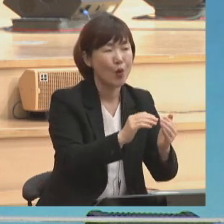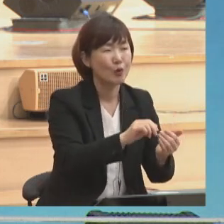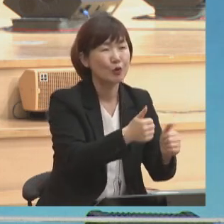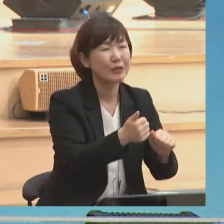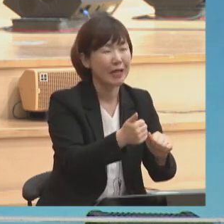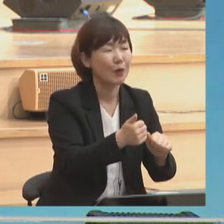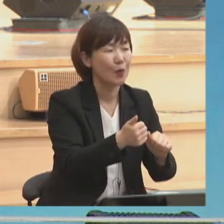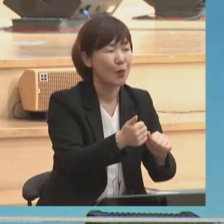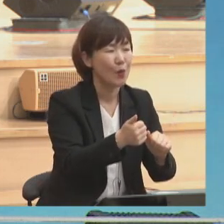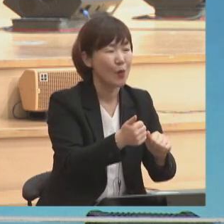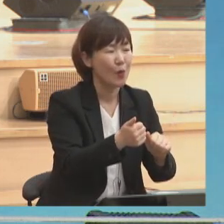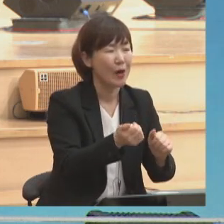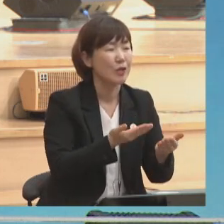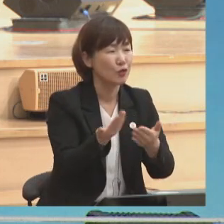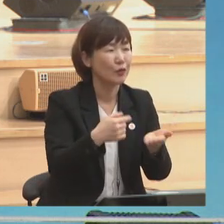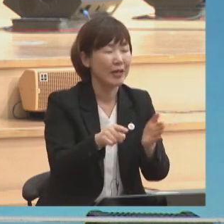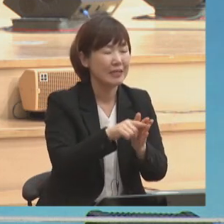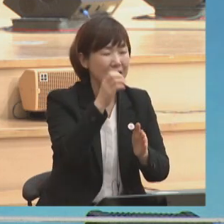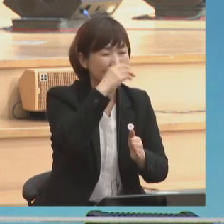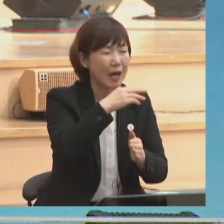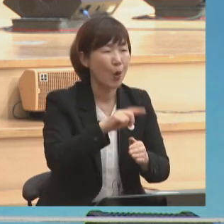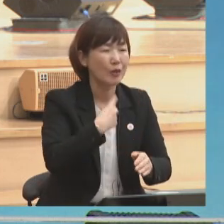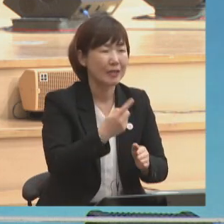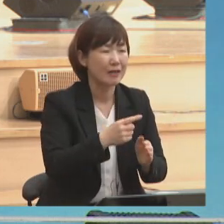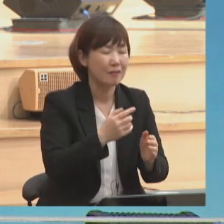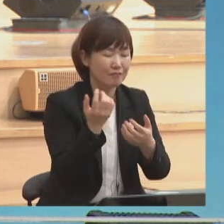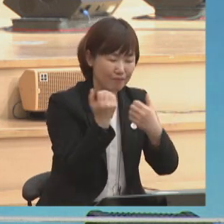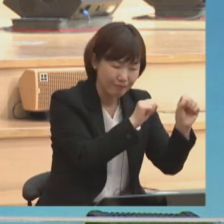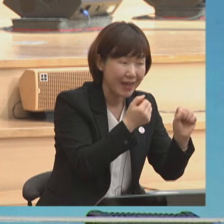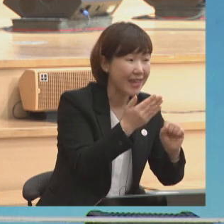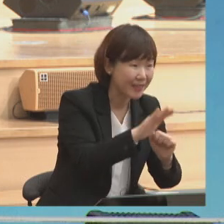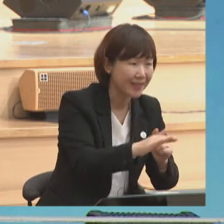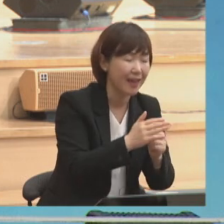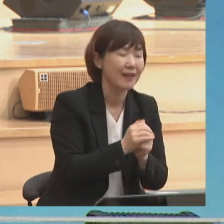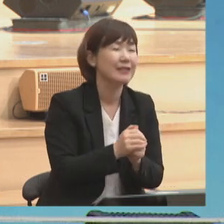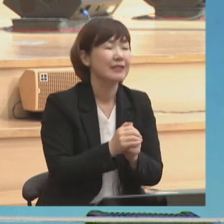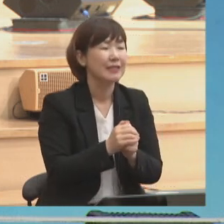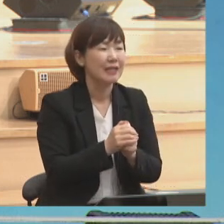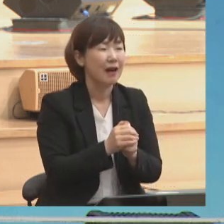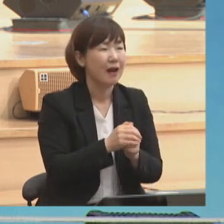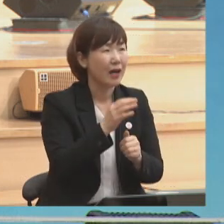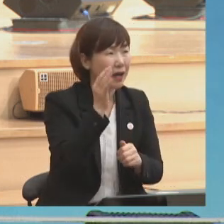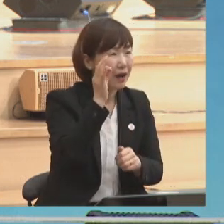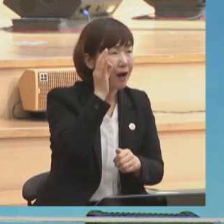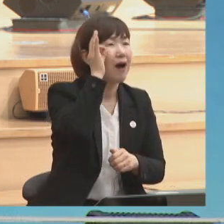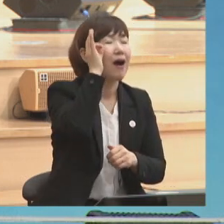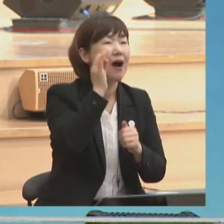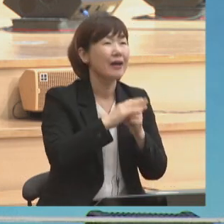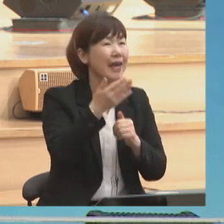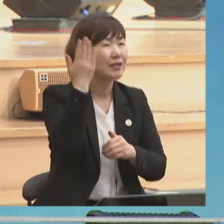나왔는데 생각난 게 뭐냐, 우리 성도님 얘기. 혹시 살다가 정말 힘들면